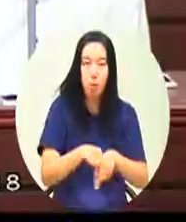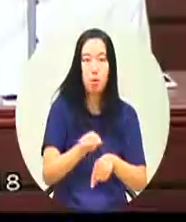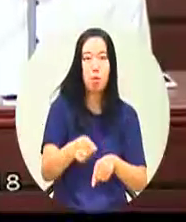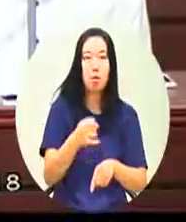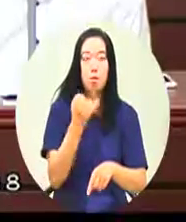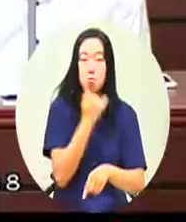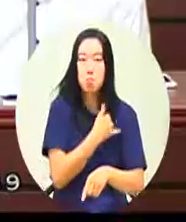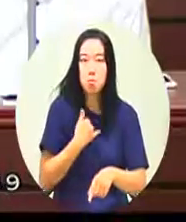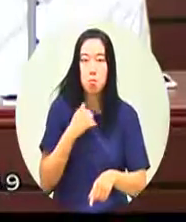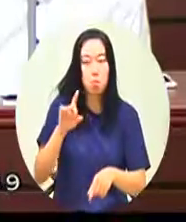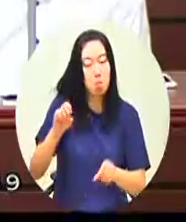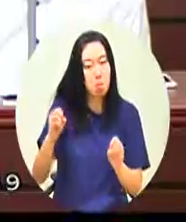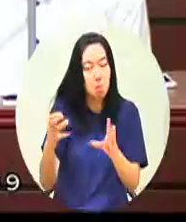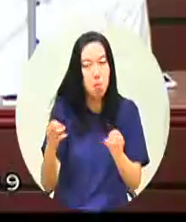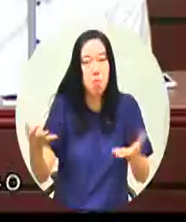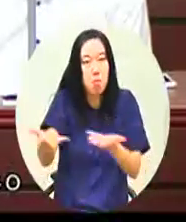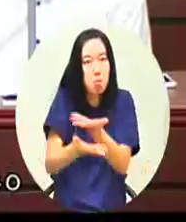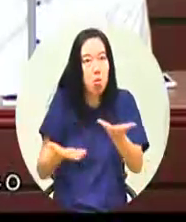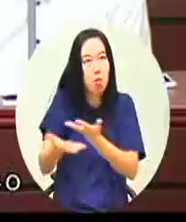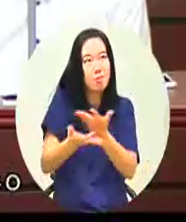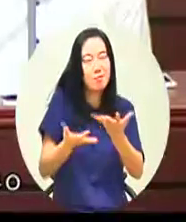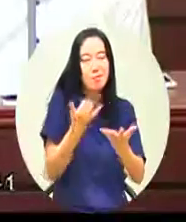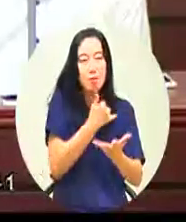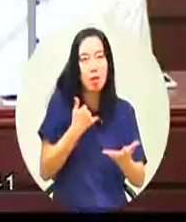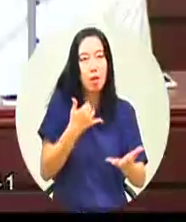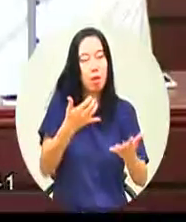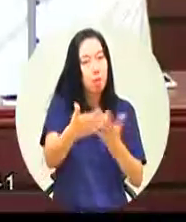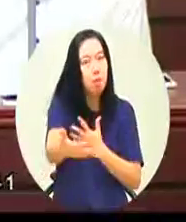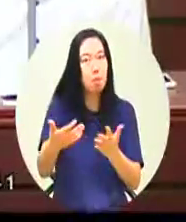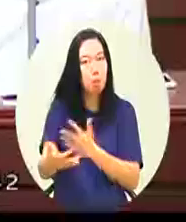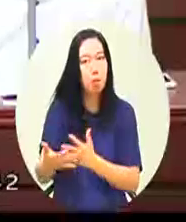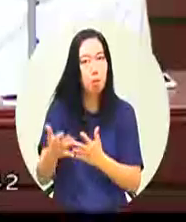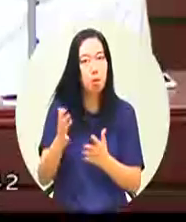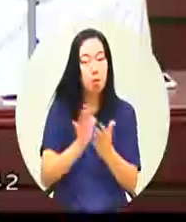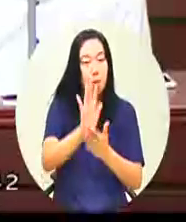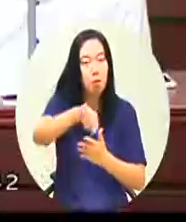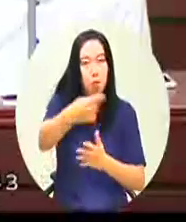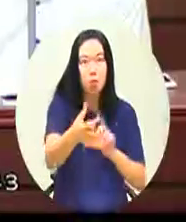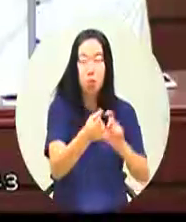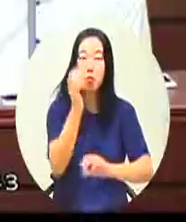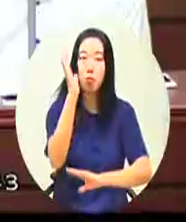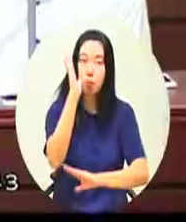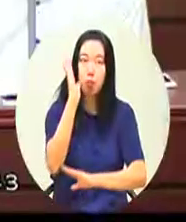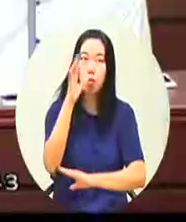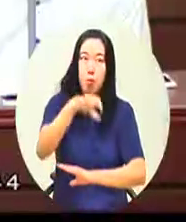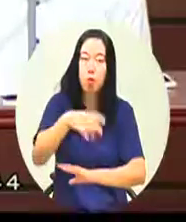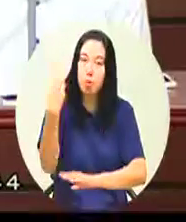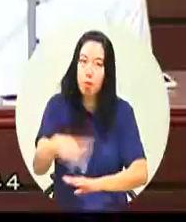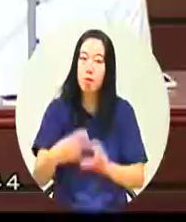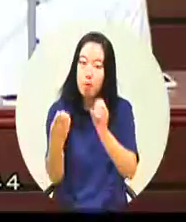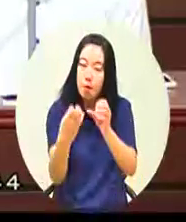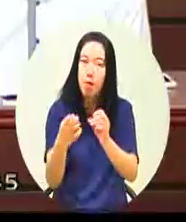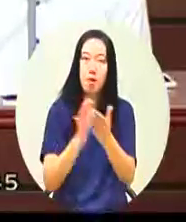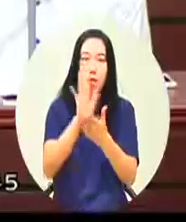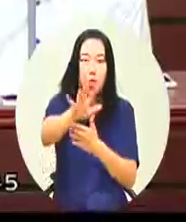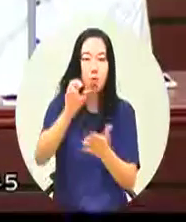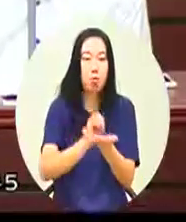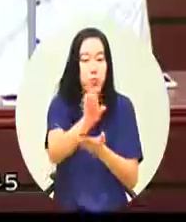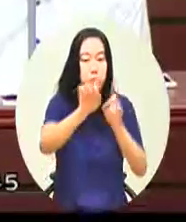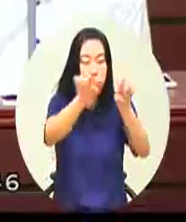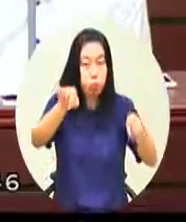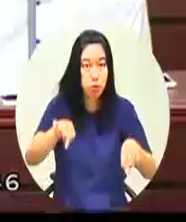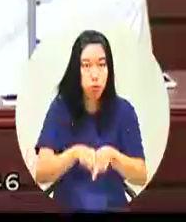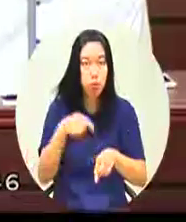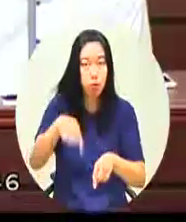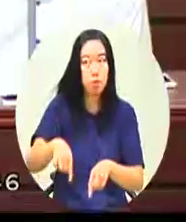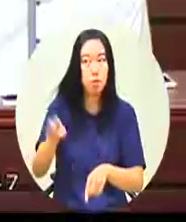可能大家沟通的不是很顺畅，所以后续我们会跟区公所这边再来协调，以后他就用一个通报单，由水利局这